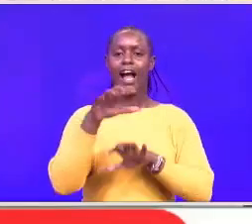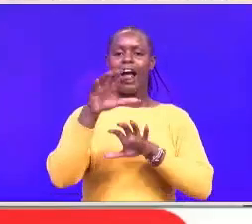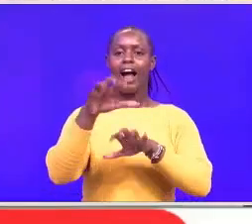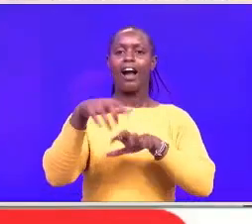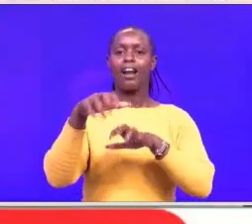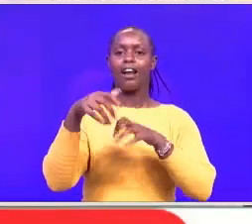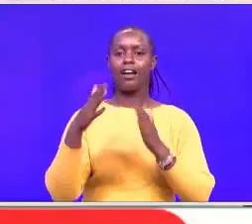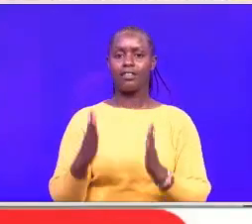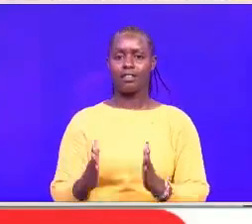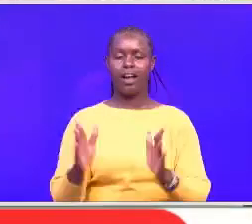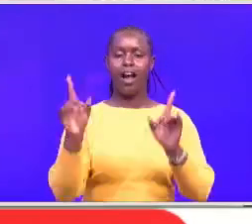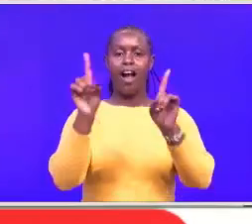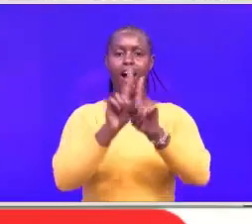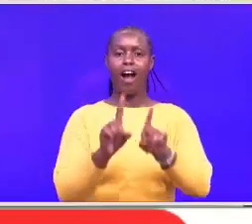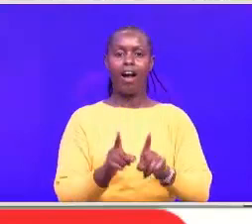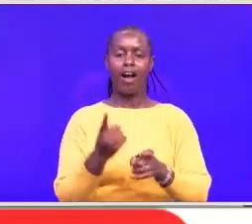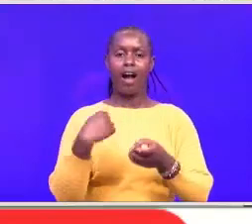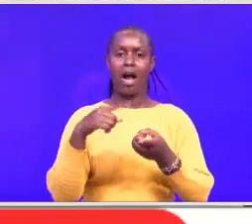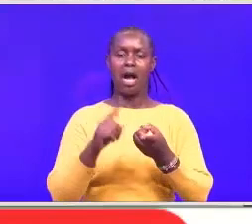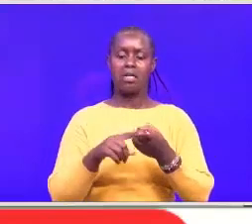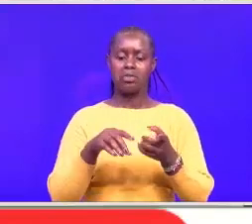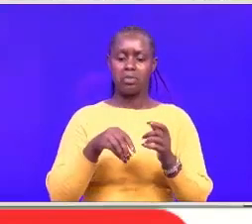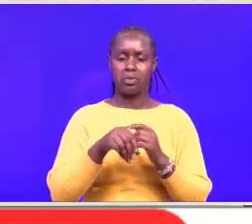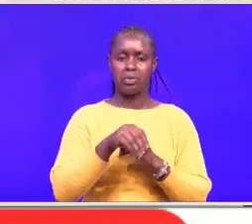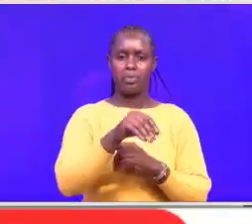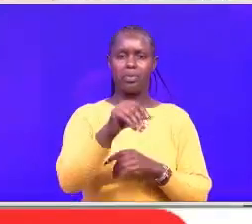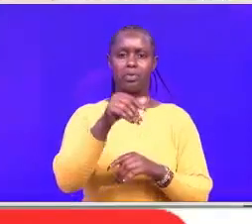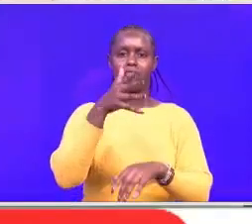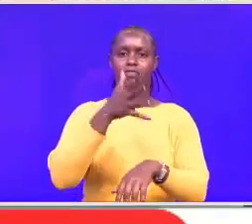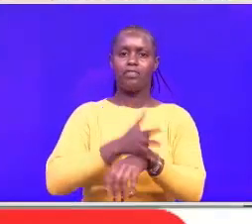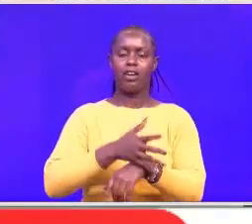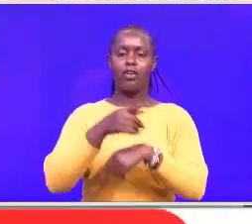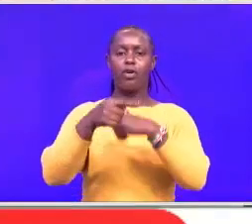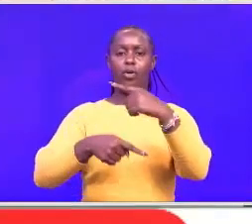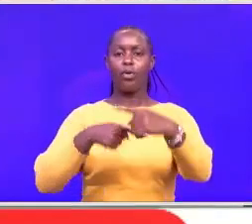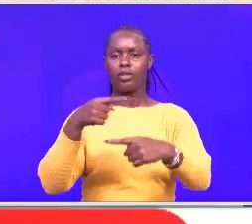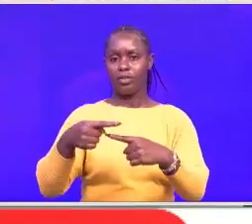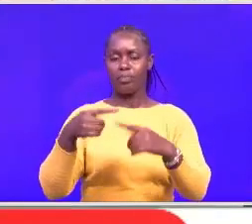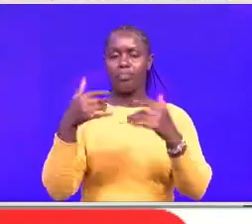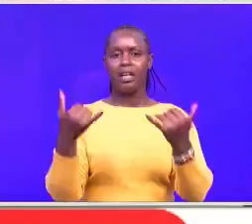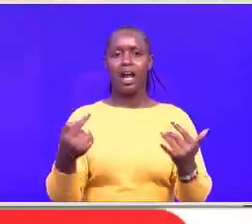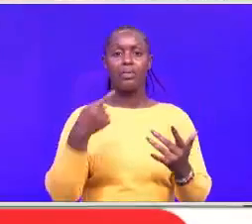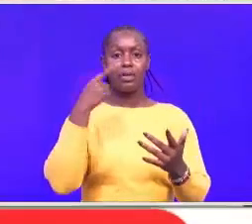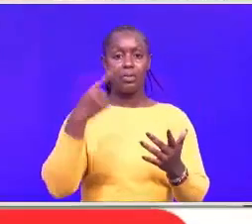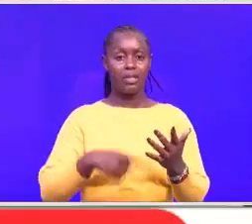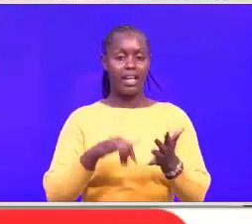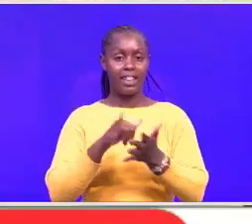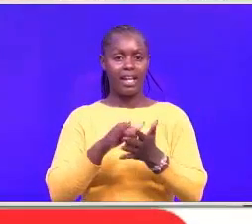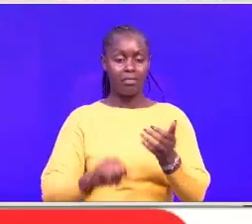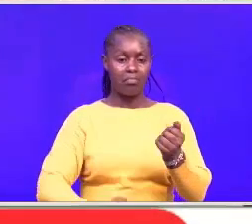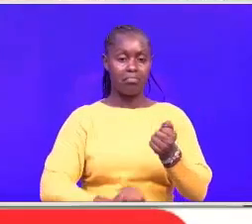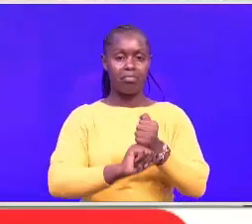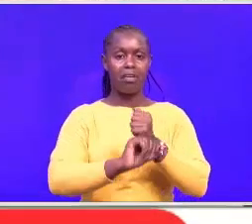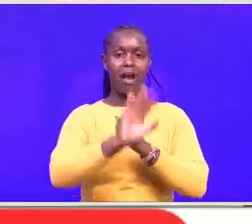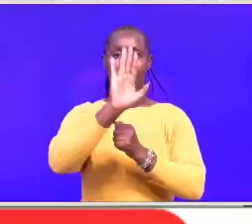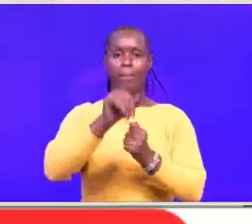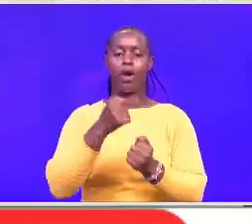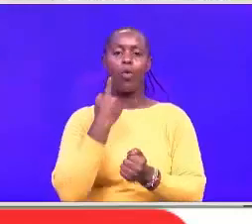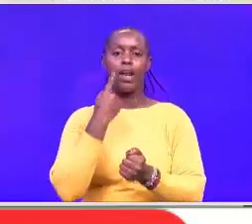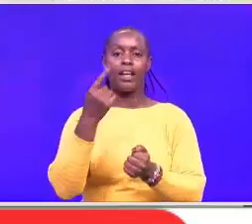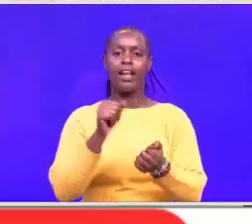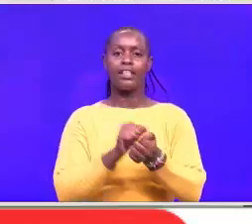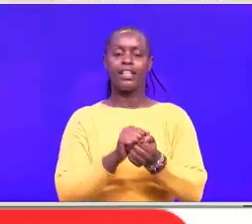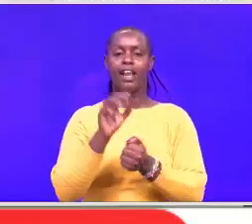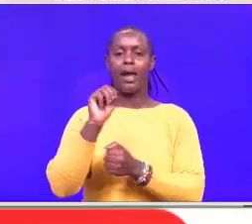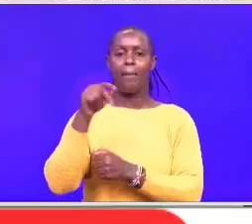Linturi, huku kashfa ya mbolea ikiendelea. Mbunge huyo amesema hoja hiyo tayari imeungwa mkono na wabunge 110,